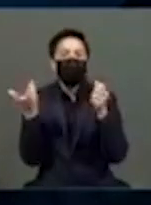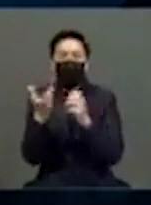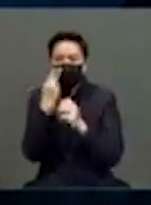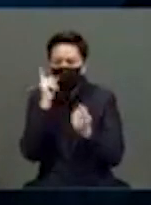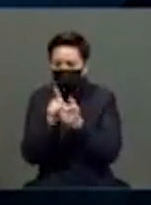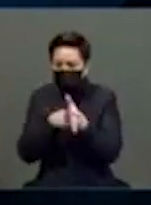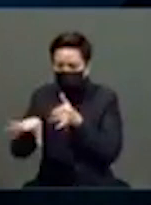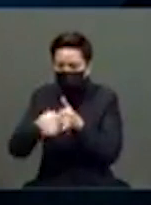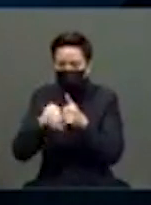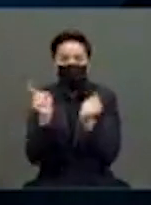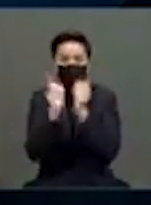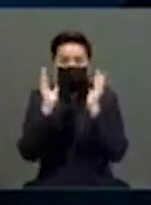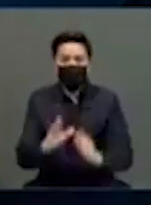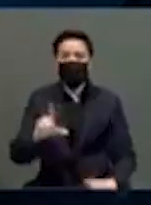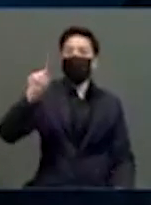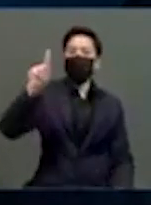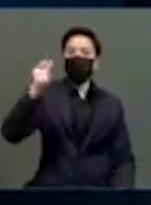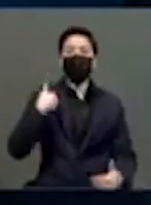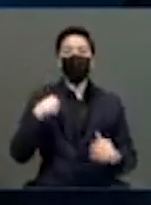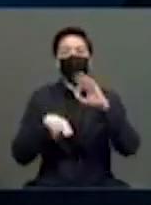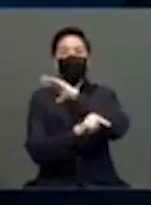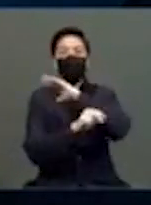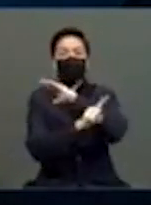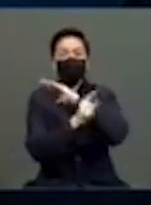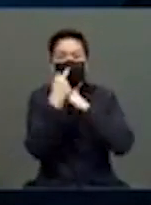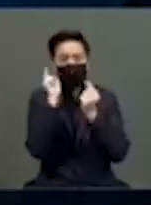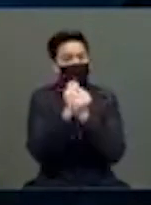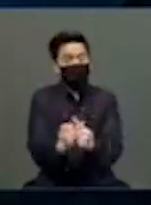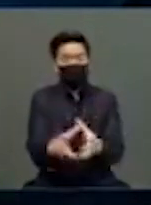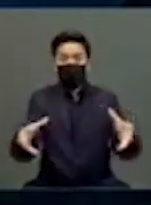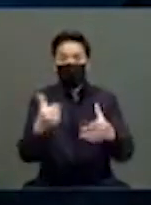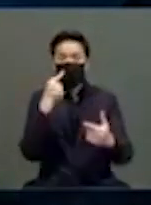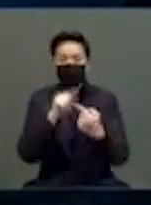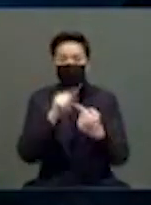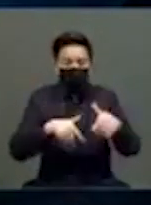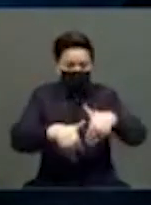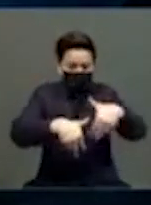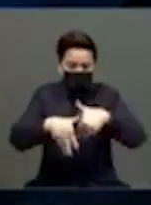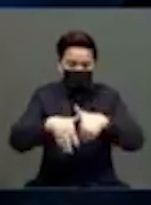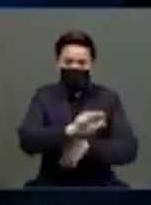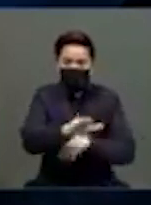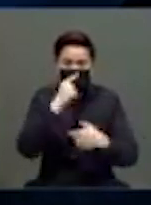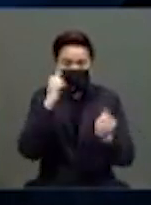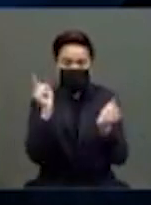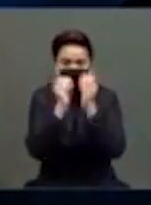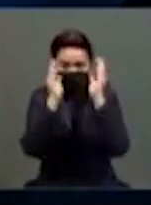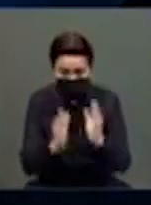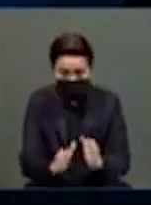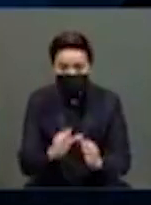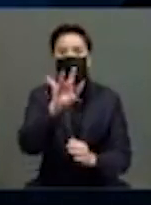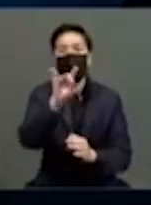21รายเมื่อวานนี้เองนะครับนครศรีธรรมราชอันนี้จะเยอะหน่อยนะครับสัมผัสกันในชุมชนพบเต็มแต่ 13